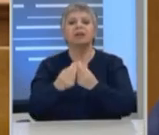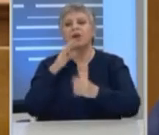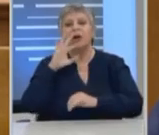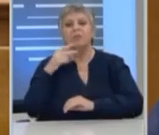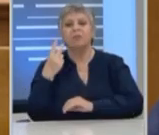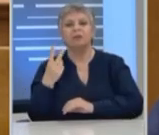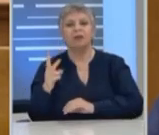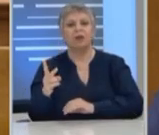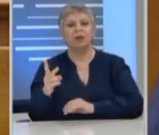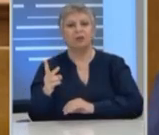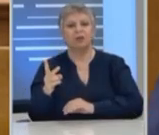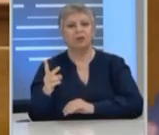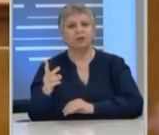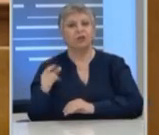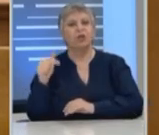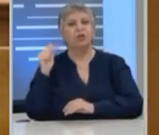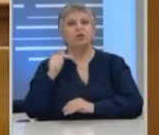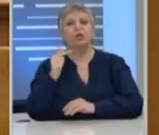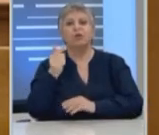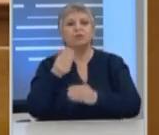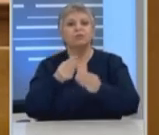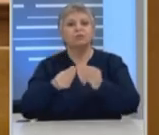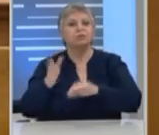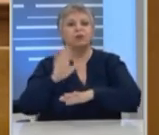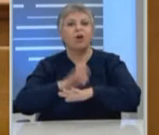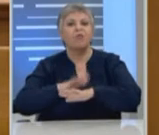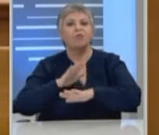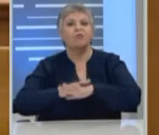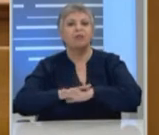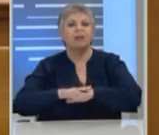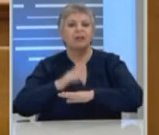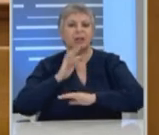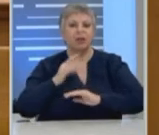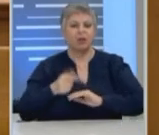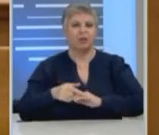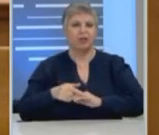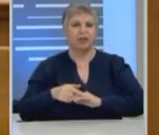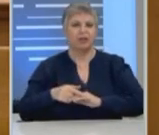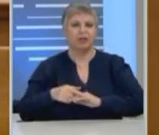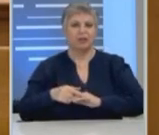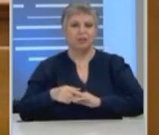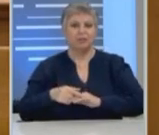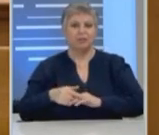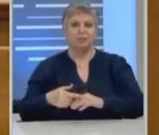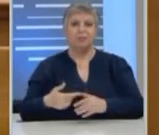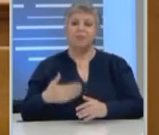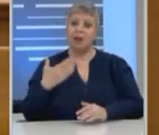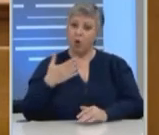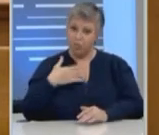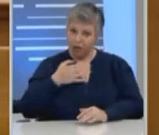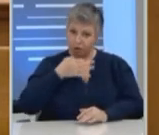σας, τόσο το χειρότερο για την πραγματικότητα. Θέλω να σας θυμίσω τι είχατε